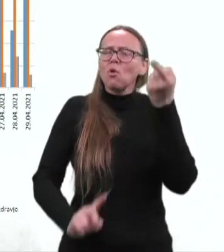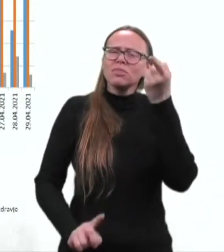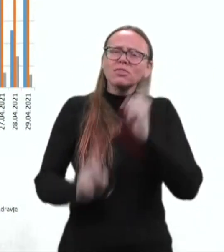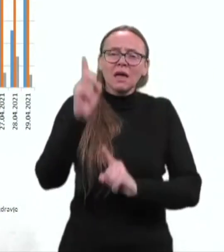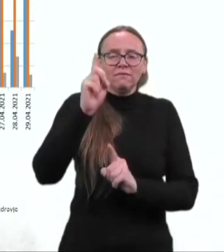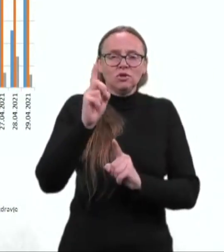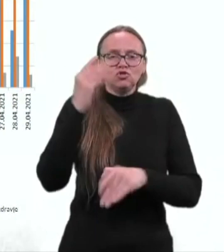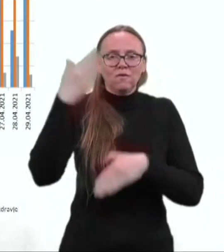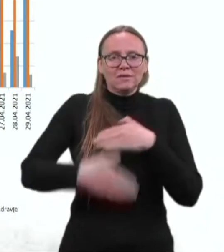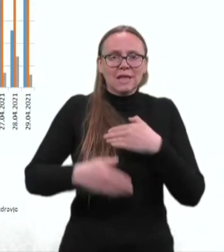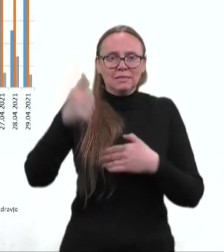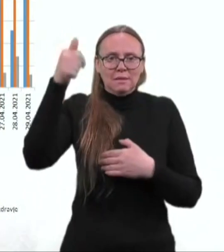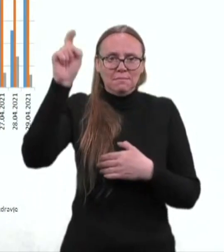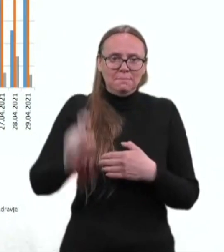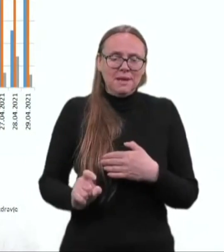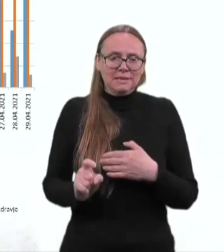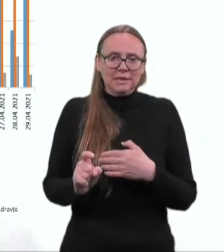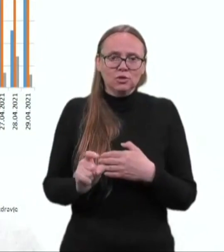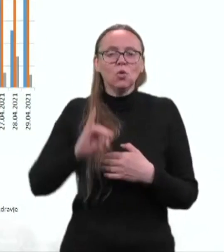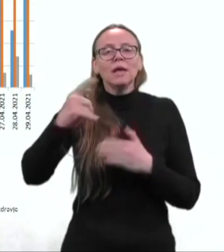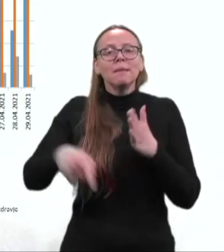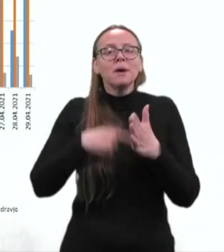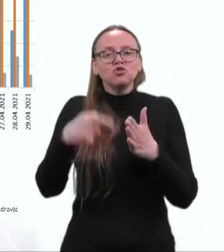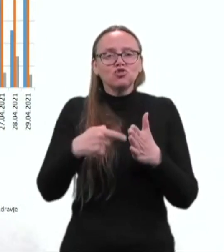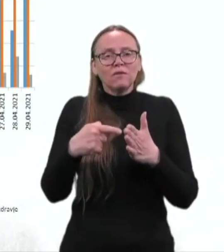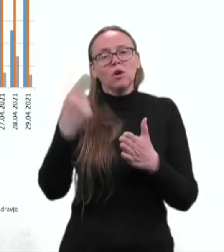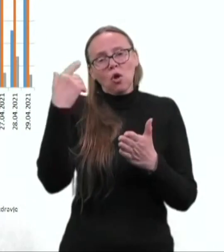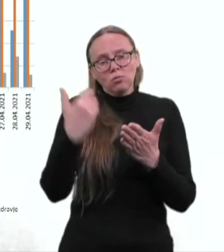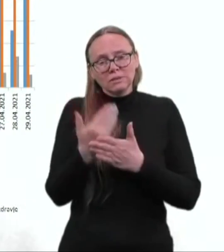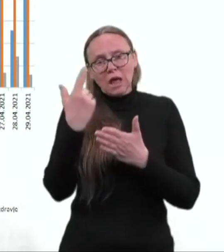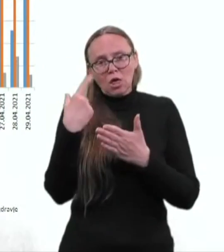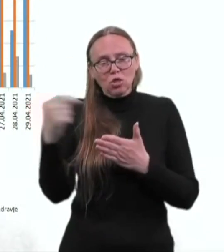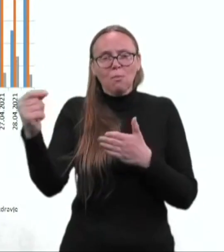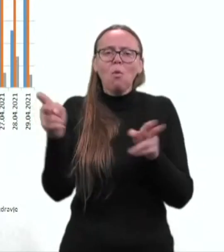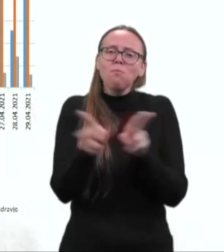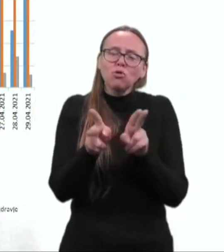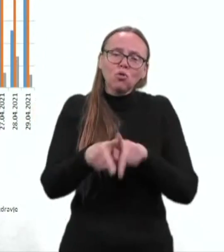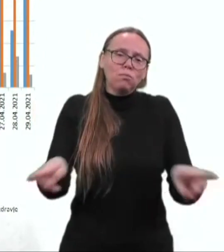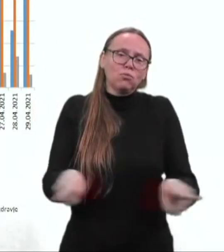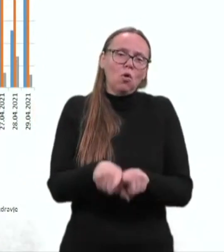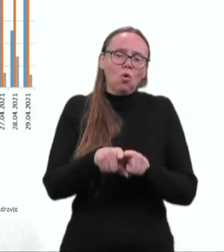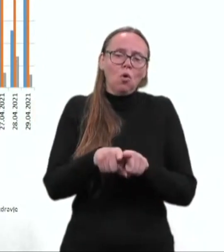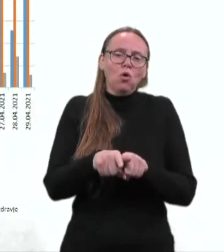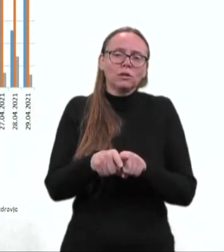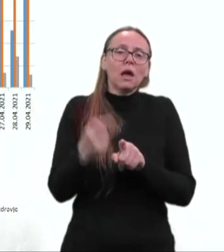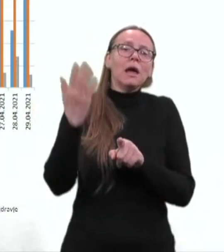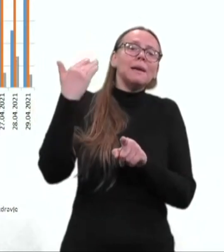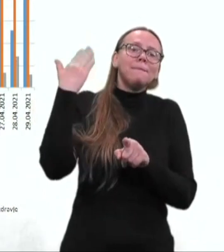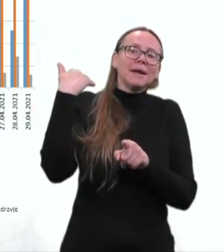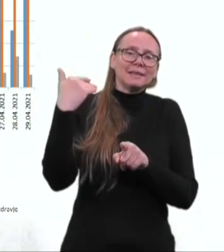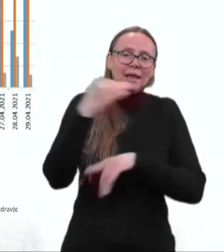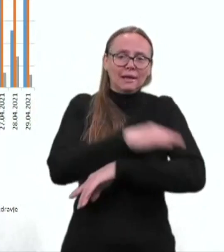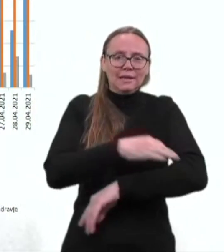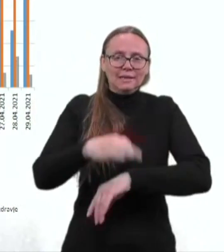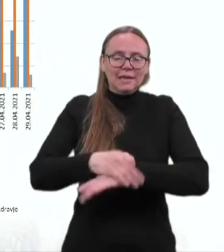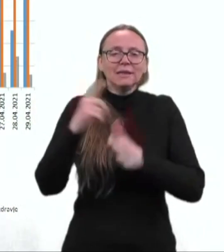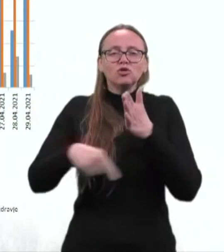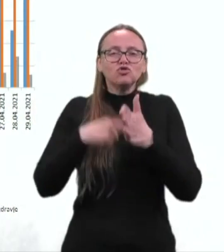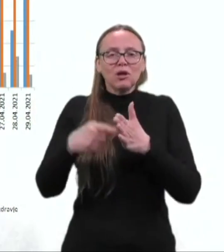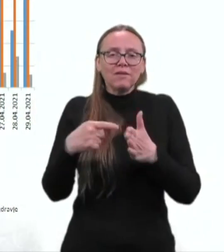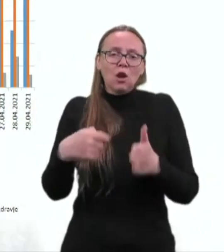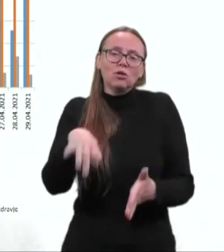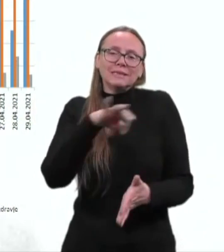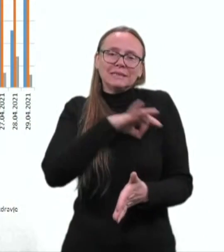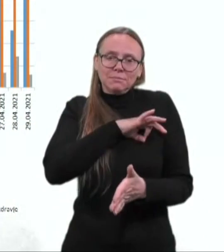najvišje v zadnjem mesecu, je pa število odpustov podobno, kot je znašalo v preteklih tednih. Število